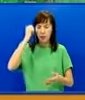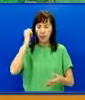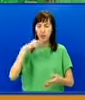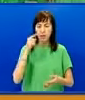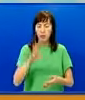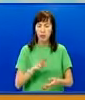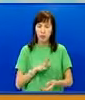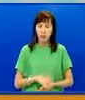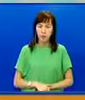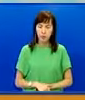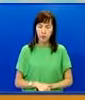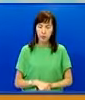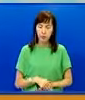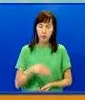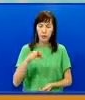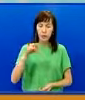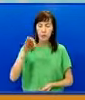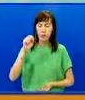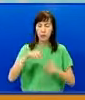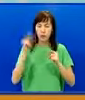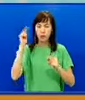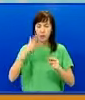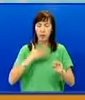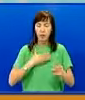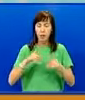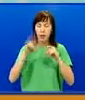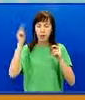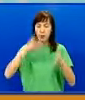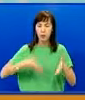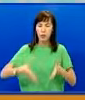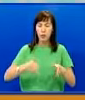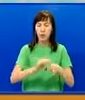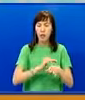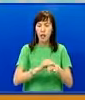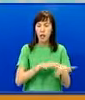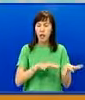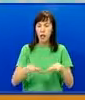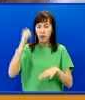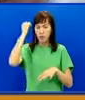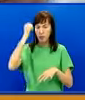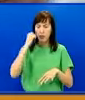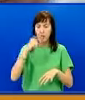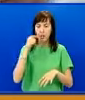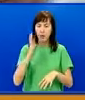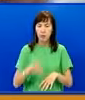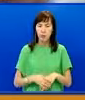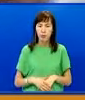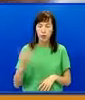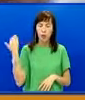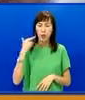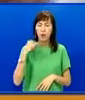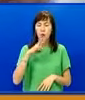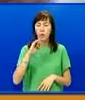Мен Жамбыл Жабаев мектебінде оқимын. Мектепке жол қайырымдық акциясына рахметімді айтамын. Түркістан көпұлтты